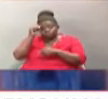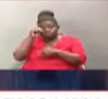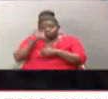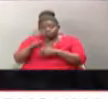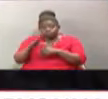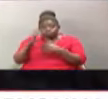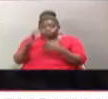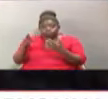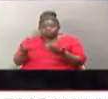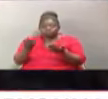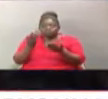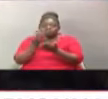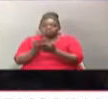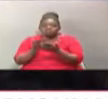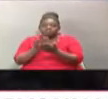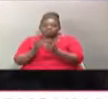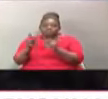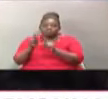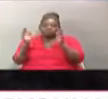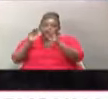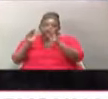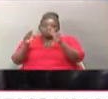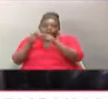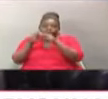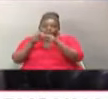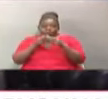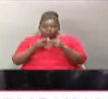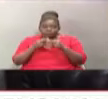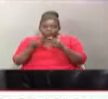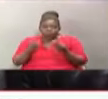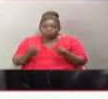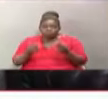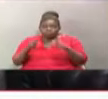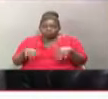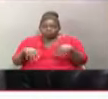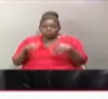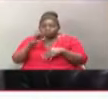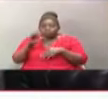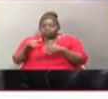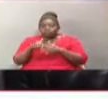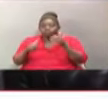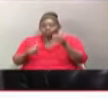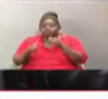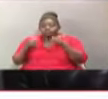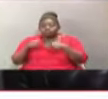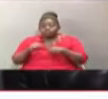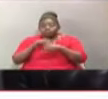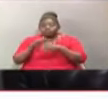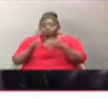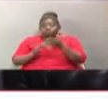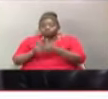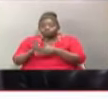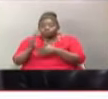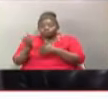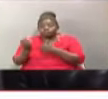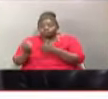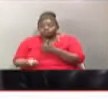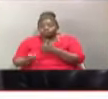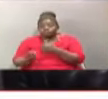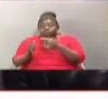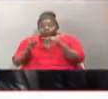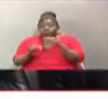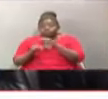ssekukkulu, mwasabidde abantu okujaguza n'obwegendereza. Okusanyuka kwonna kwonna kwokola, making a sure nti okusanyuka kwonna tekugenda